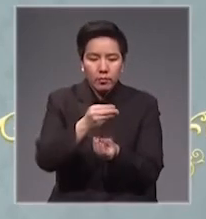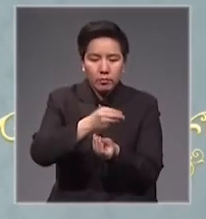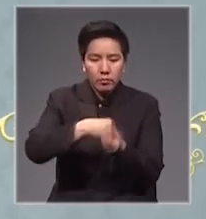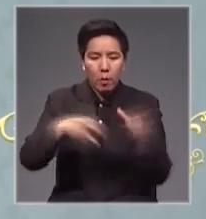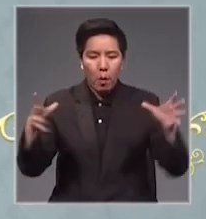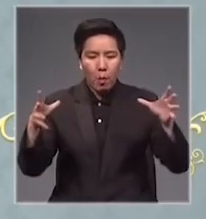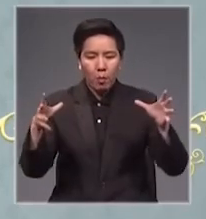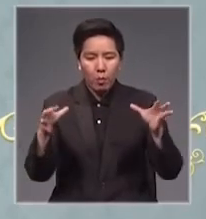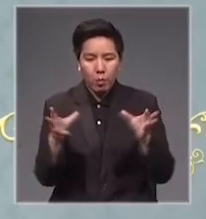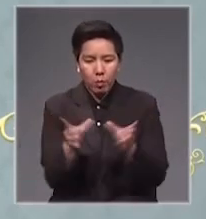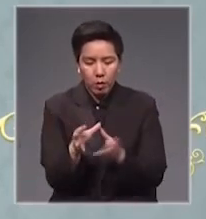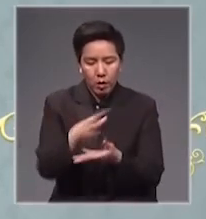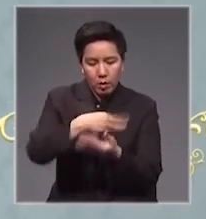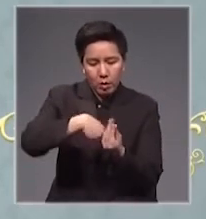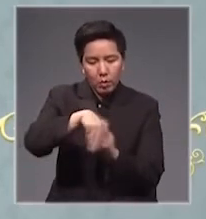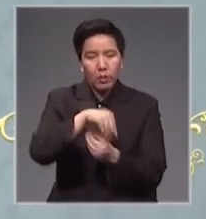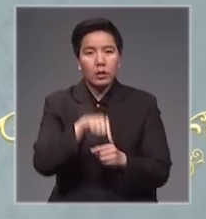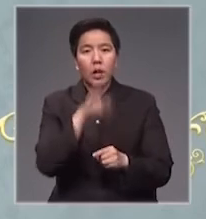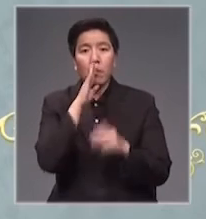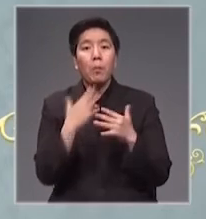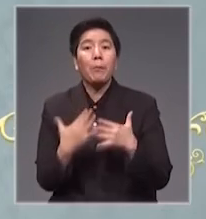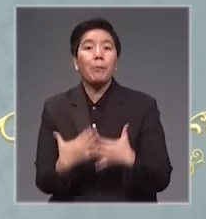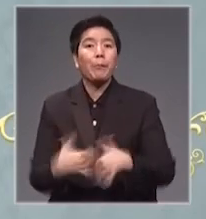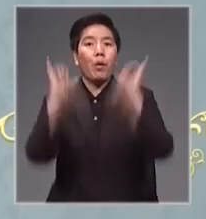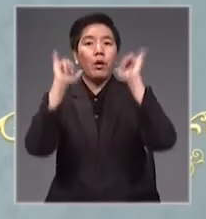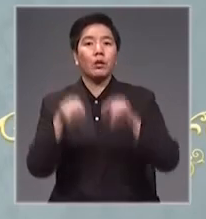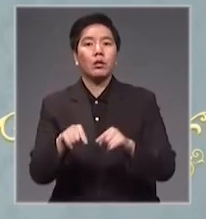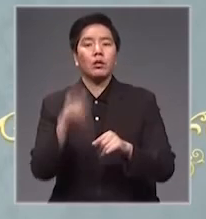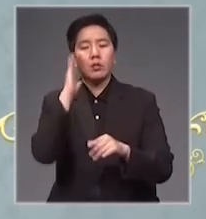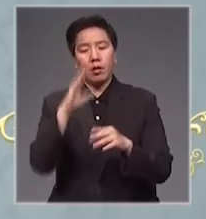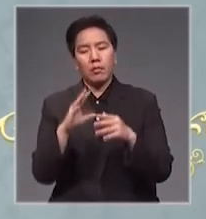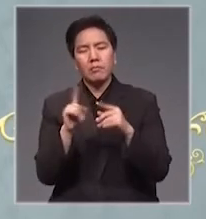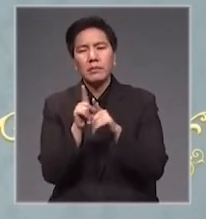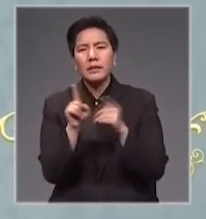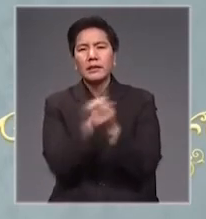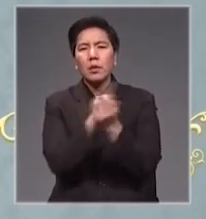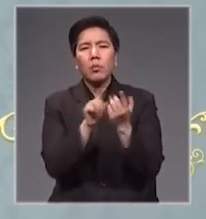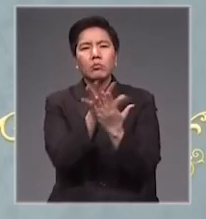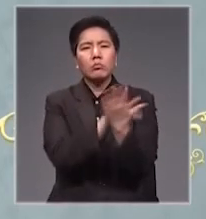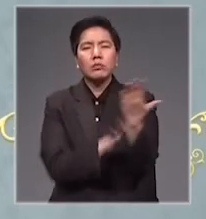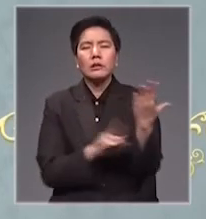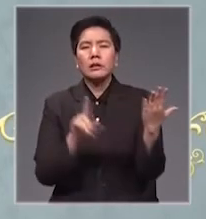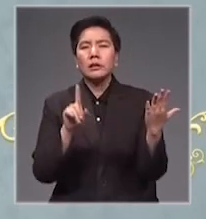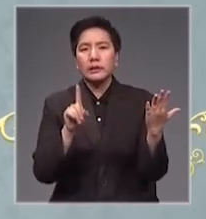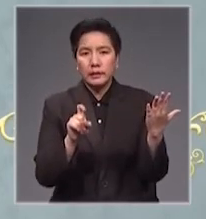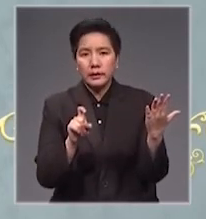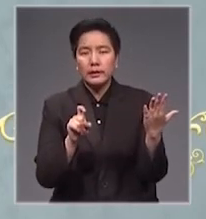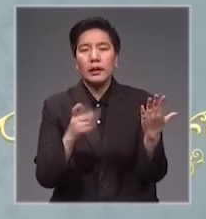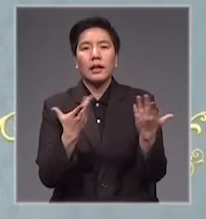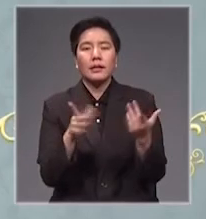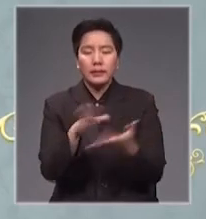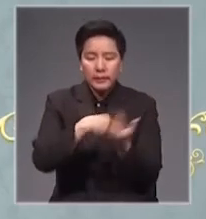ที่นะครับแต่ถ้าเราหากปล่อยปละละเลยมันก็จะเป็นสนิมที่กัดกร่อนประเทศชาติทั้งด้านเศรษฐกิจสังคมและความมั่นคงในเว